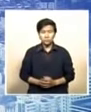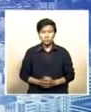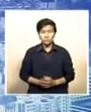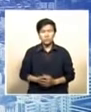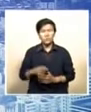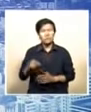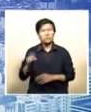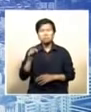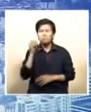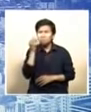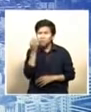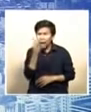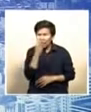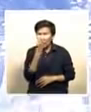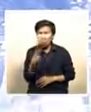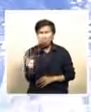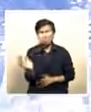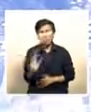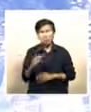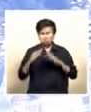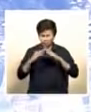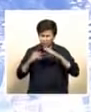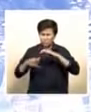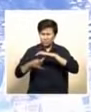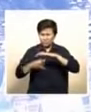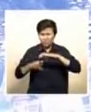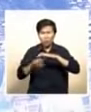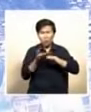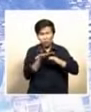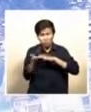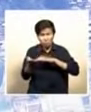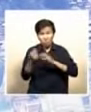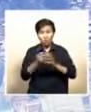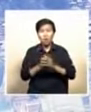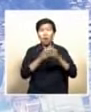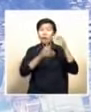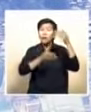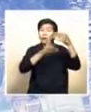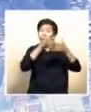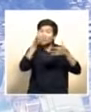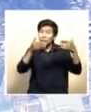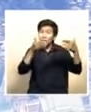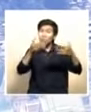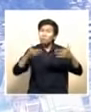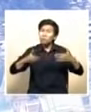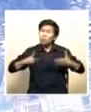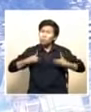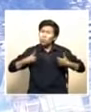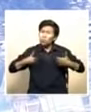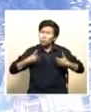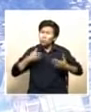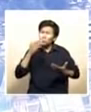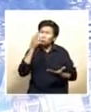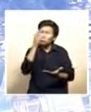การถ่ายทอดการชกมวยโดยเฉพาะมวยที่จัดขึ้น